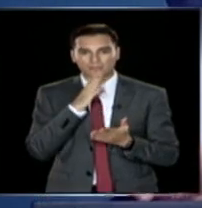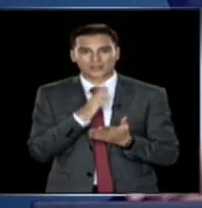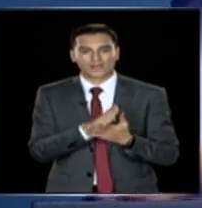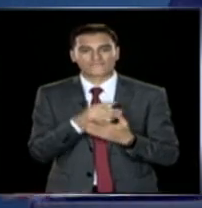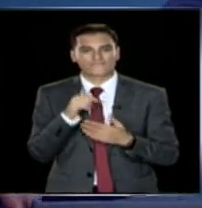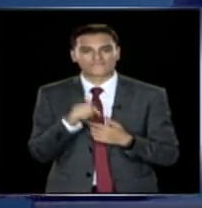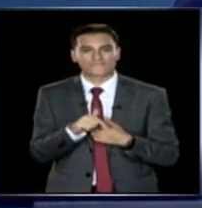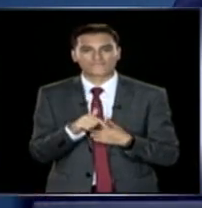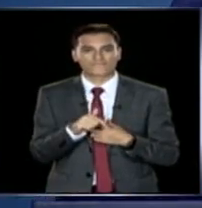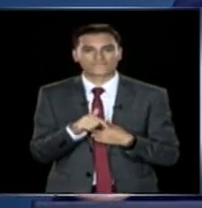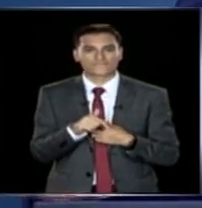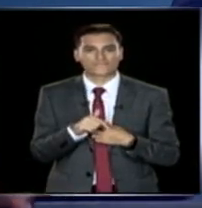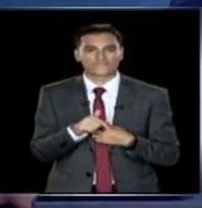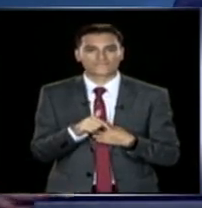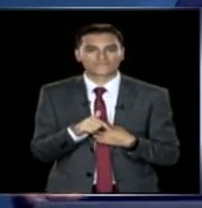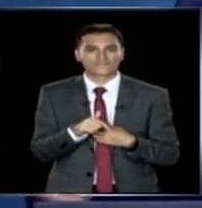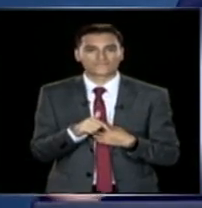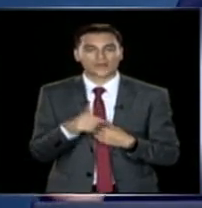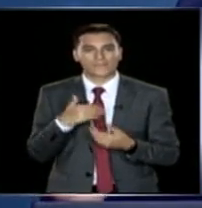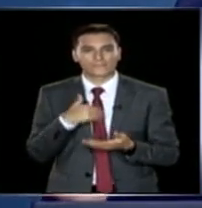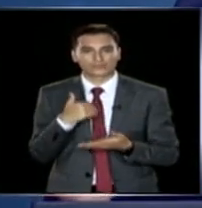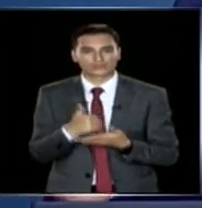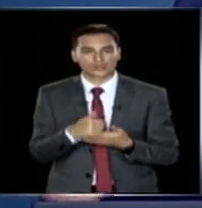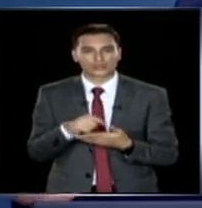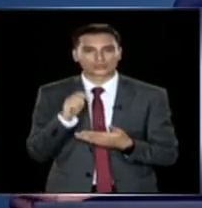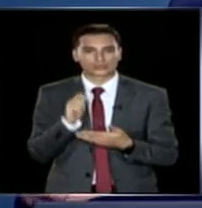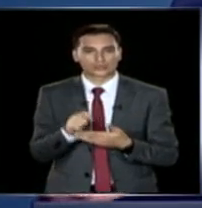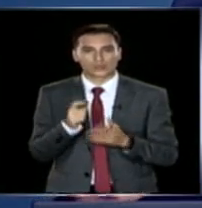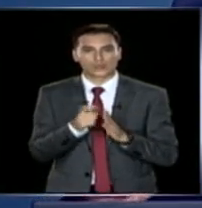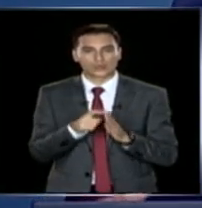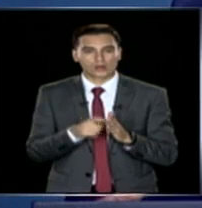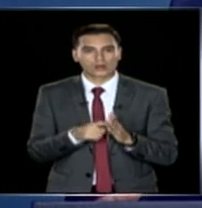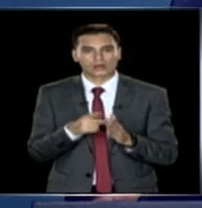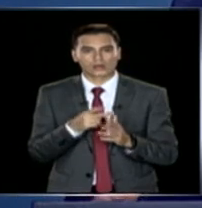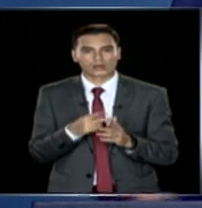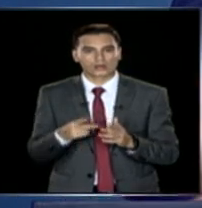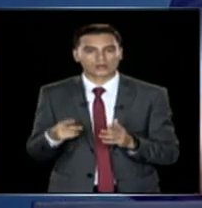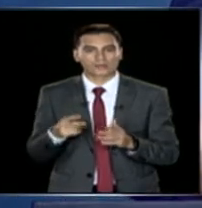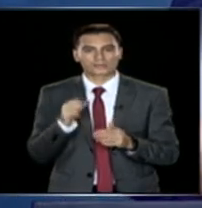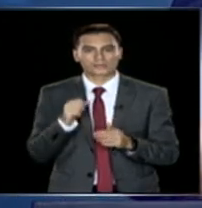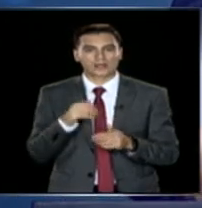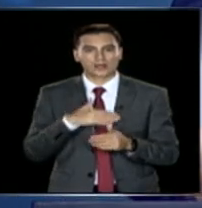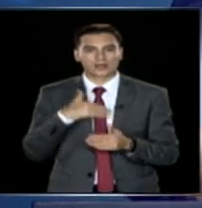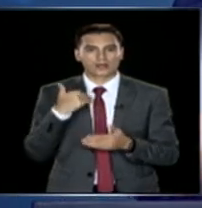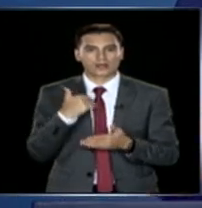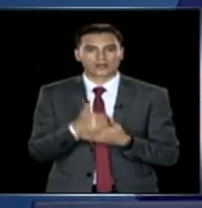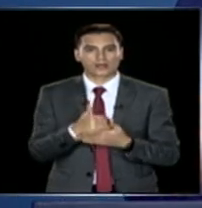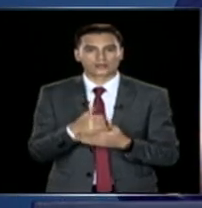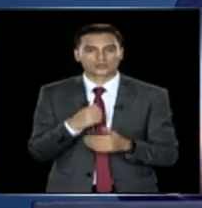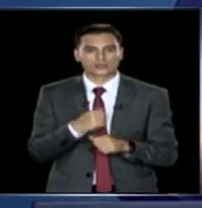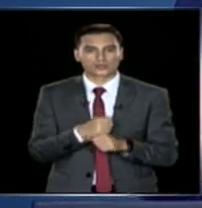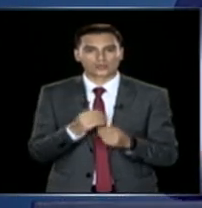في اللي في اللي هي فيها المستشارين وتعديل القوانين كده، أتوظف وظيفة بسيطة